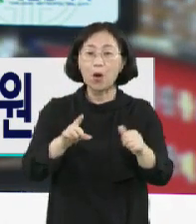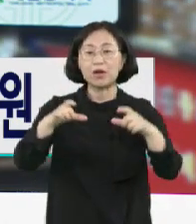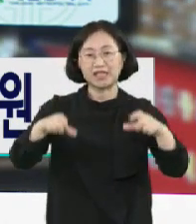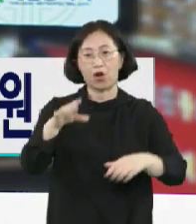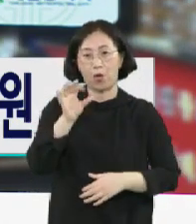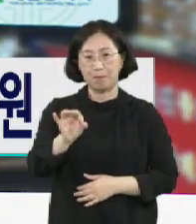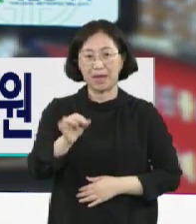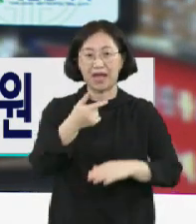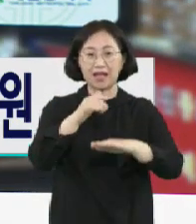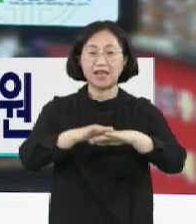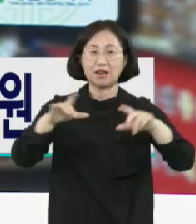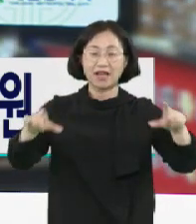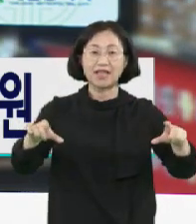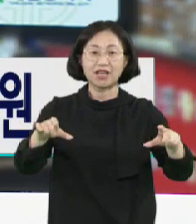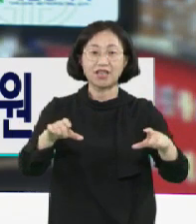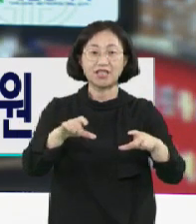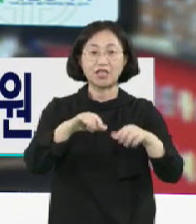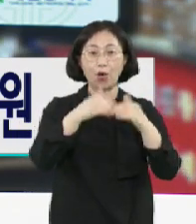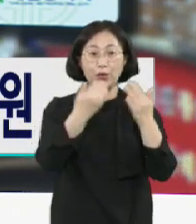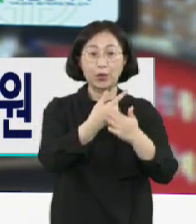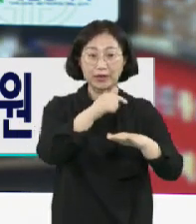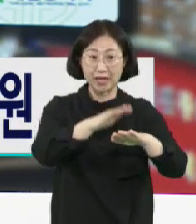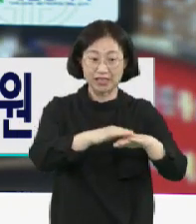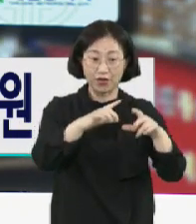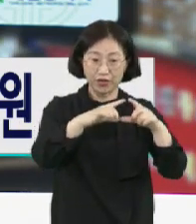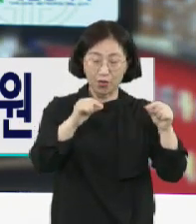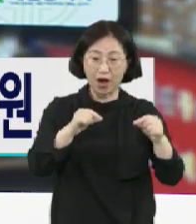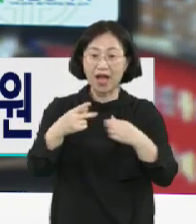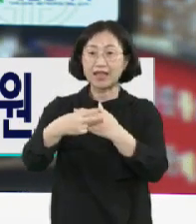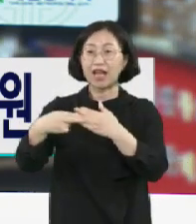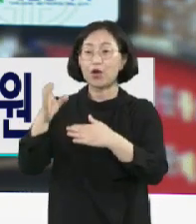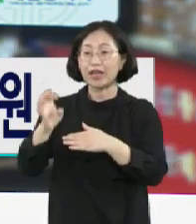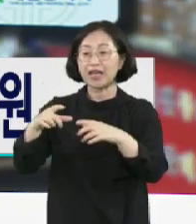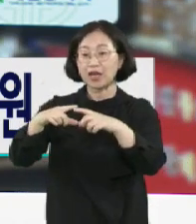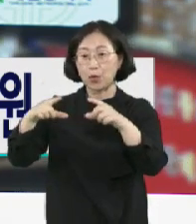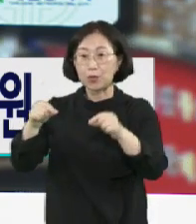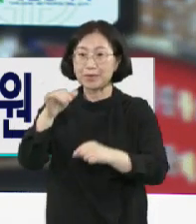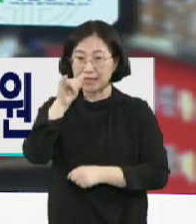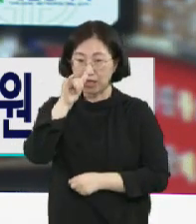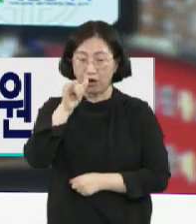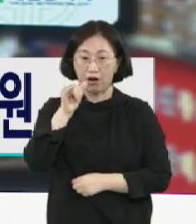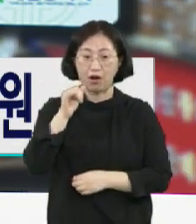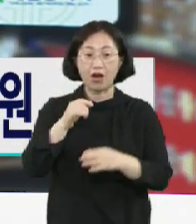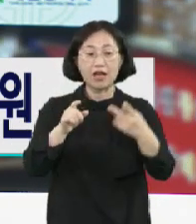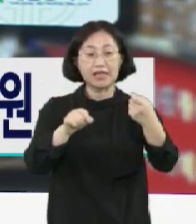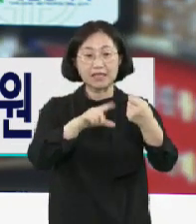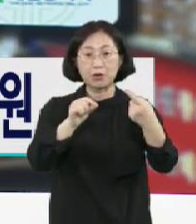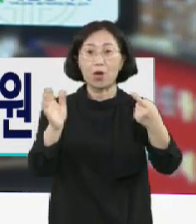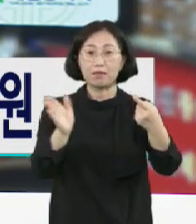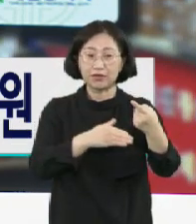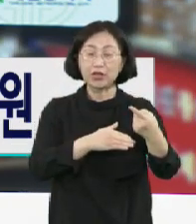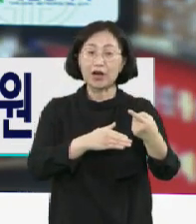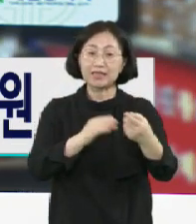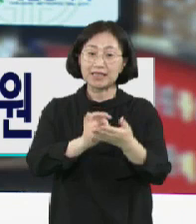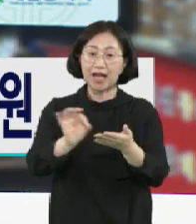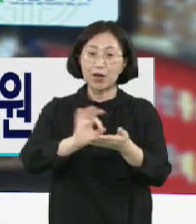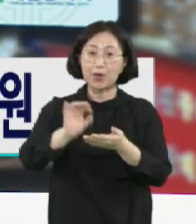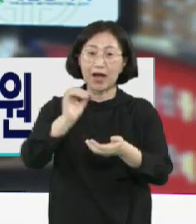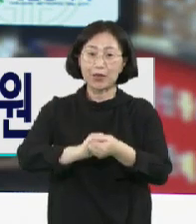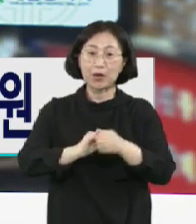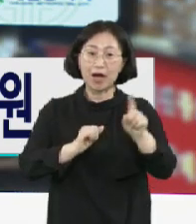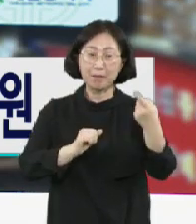대전에선 온통대전과 대덕 이로움이 있습니다. 다음 달부터는 100만 원까지 페이백 혜택도 15%로